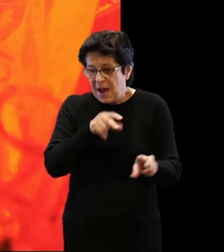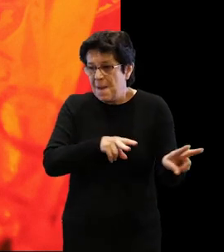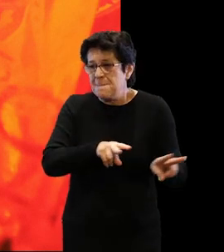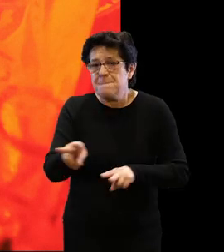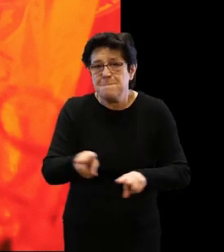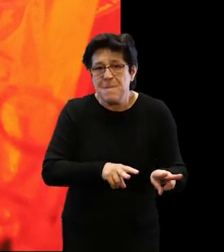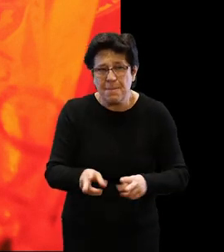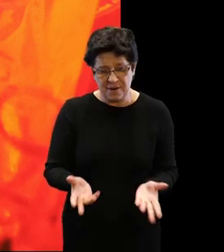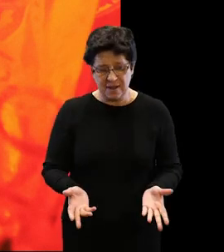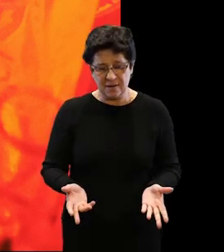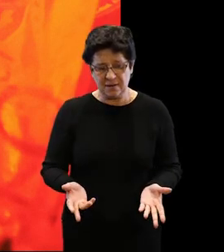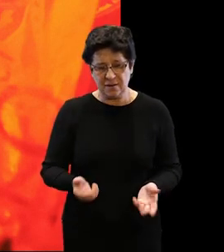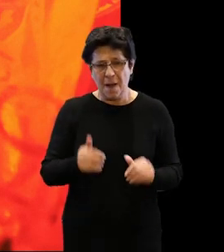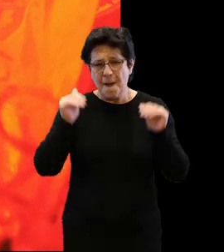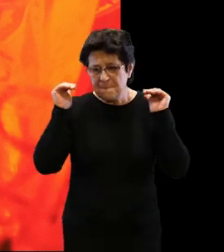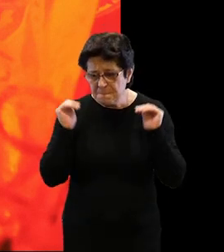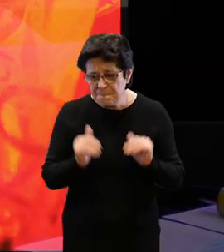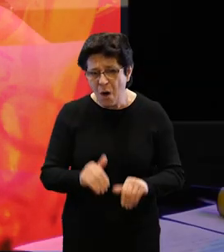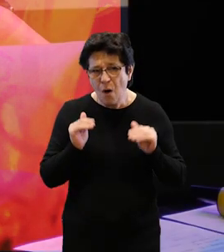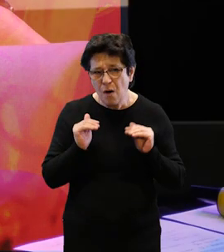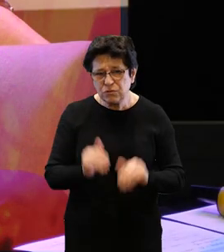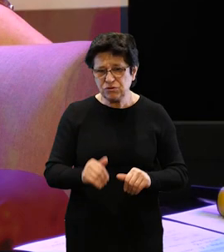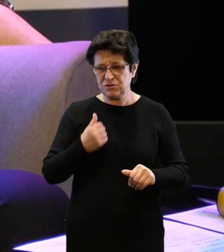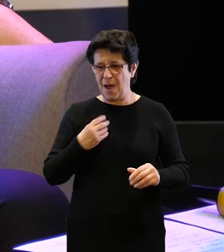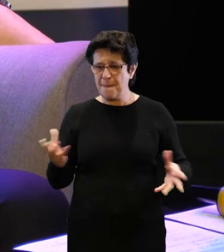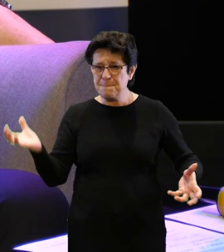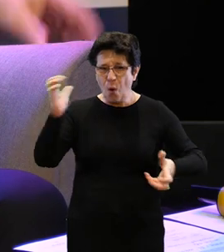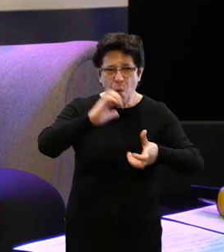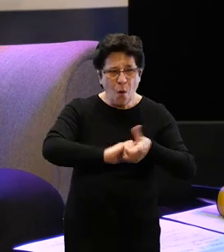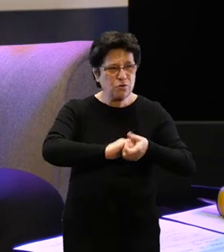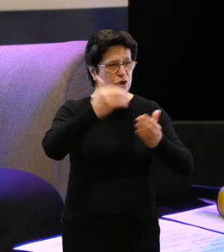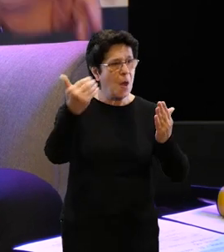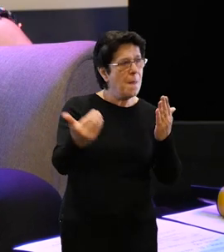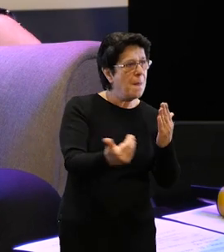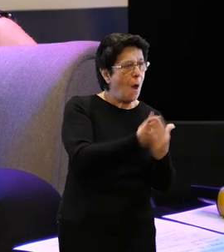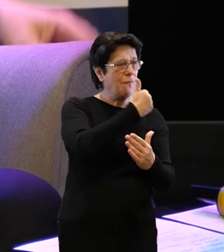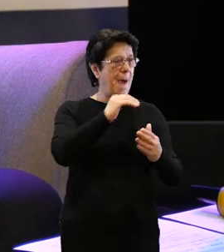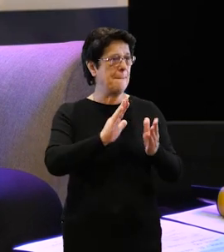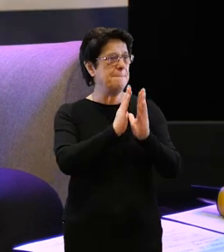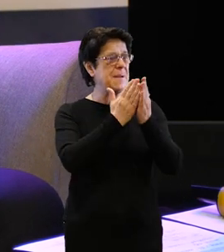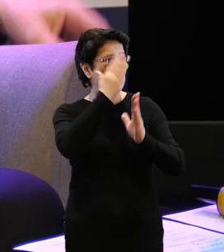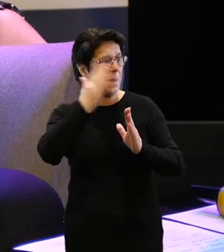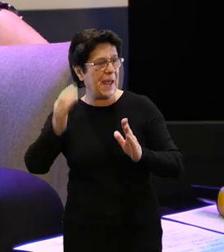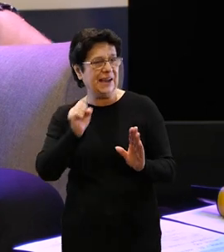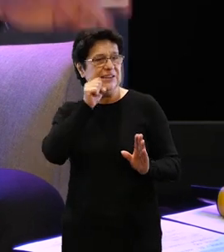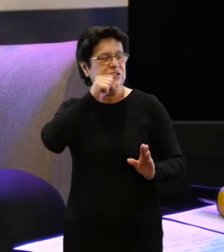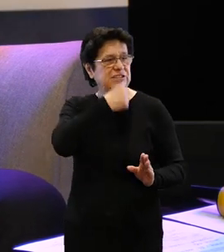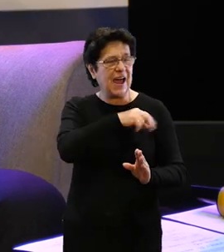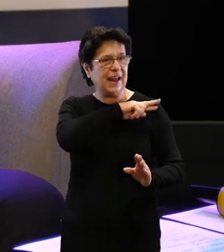Gdzie to jest powiedziane że nie można nowoczesności łączyć ze starymi rzeczami i tutaj też jestem przekonany że w